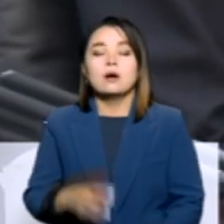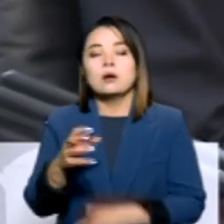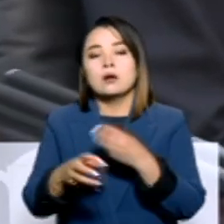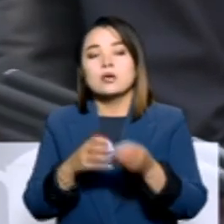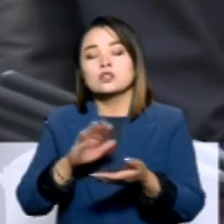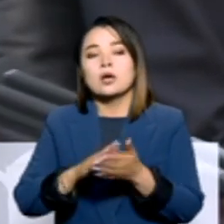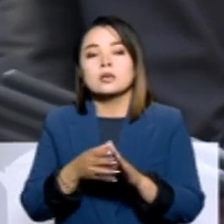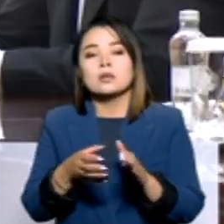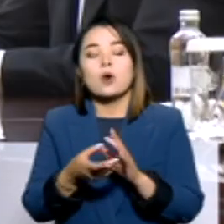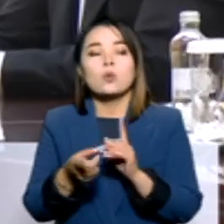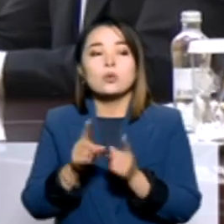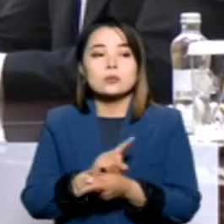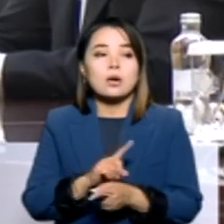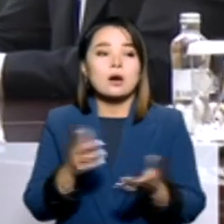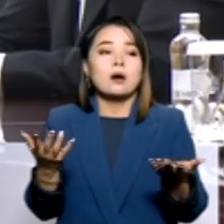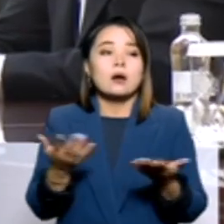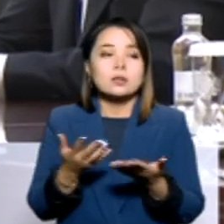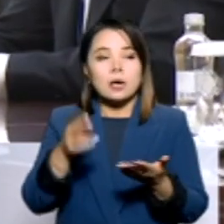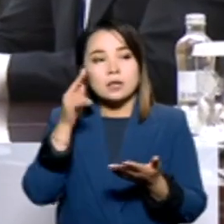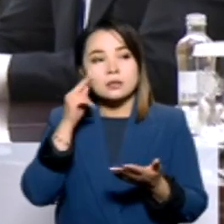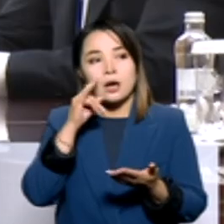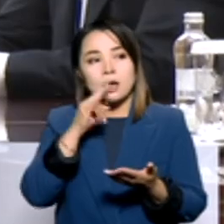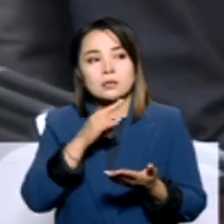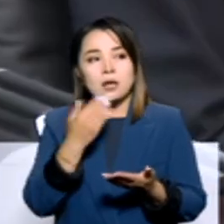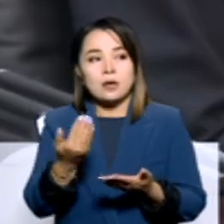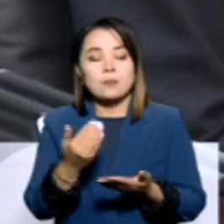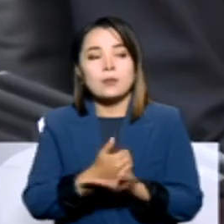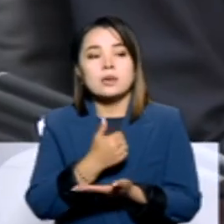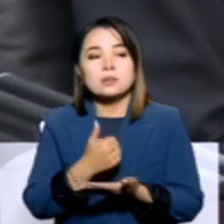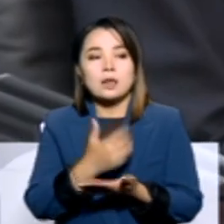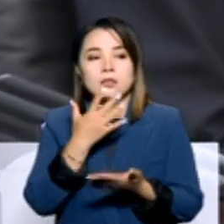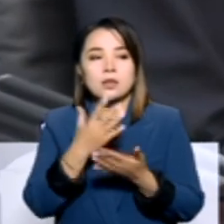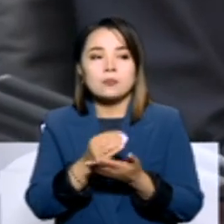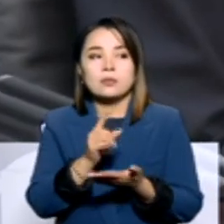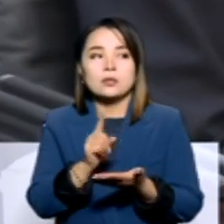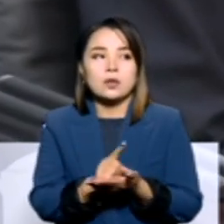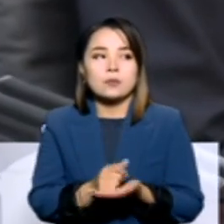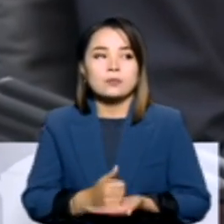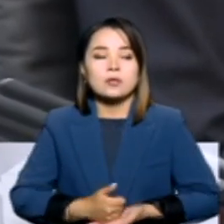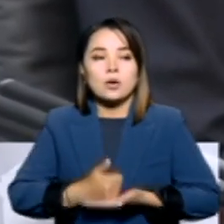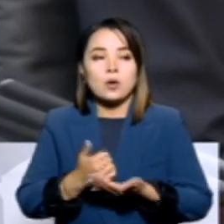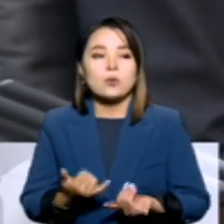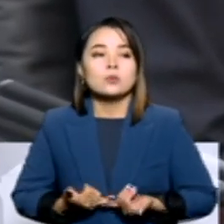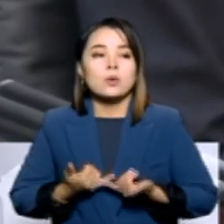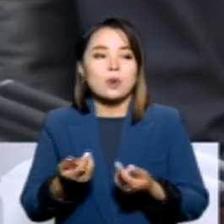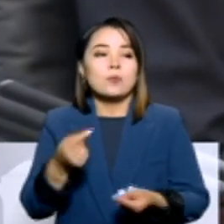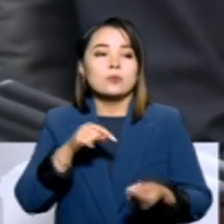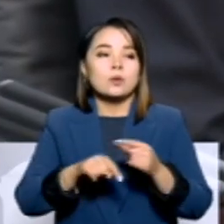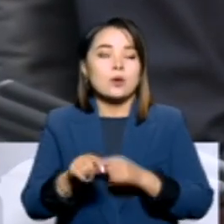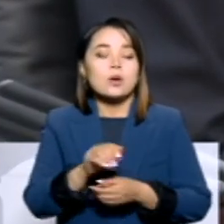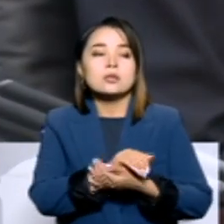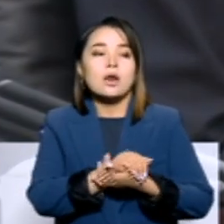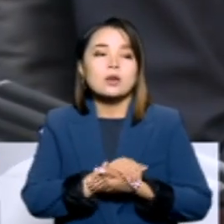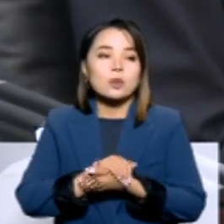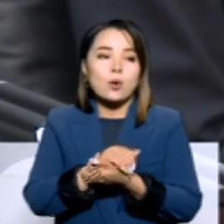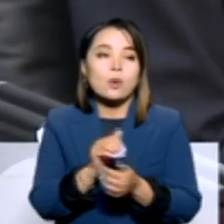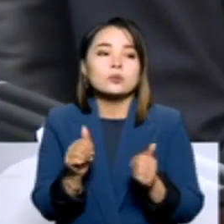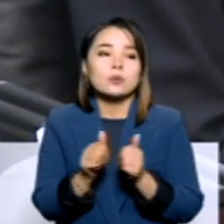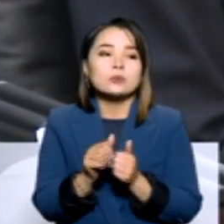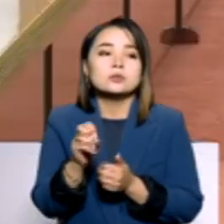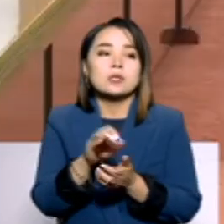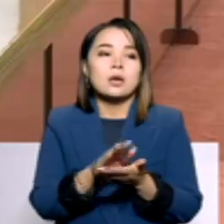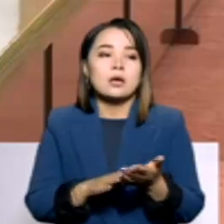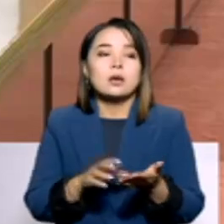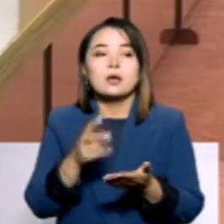Халықаралық жағдай қалай өзгерсе де, Қытай мен Қазақстан өздерінің бастапқы ниеттерін берік ұстанып, өзара көмек көрсетіп, тату көршілік концепциясын